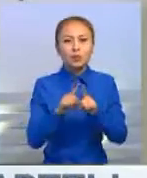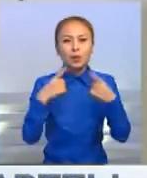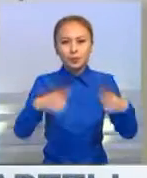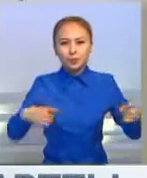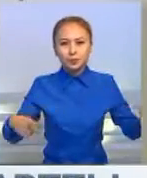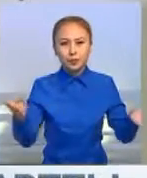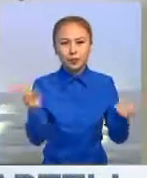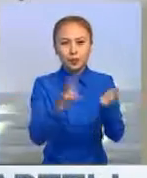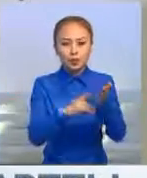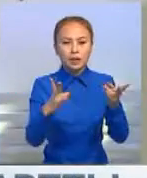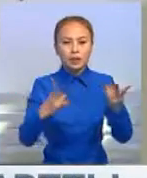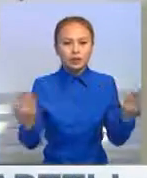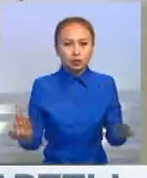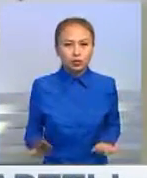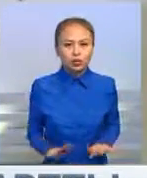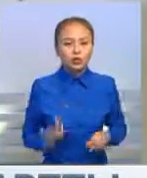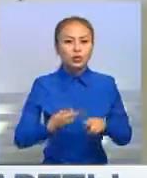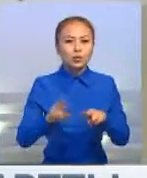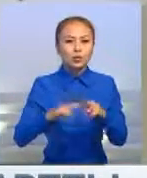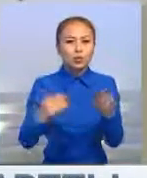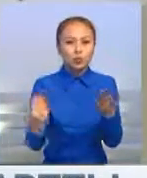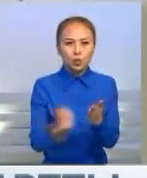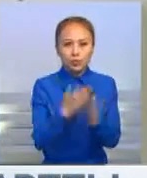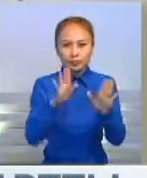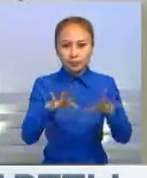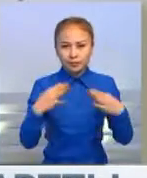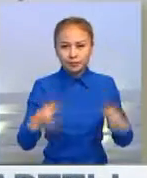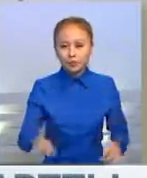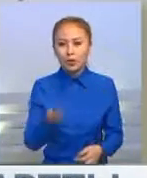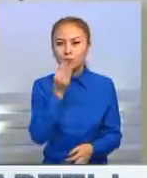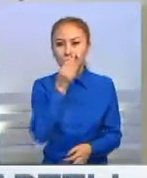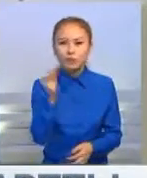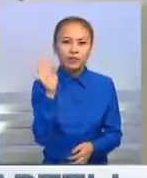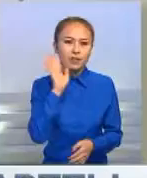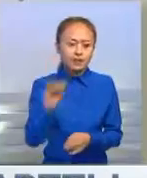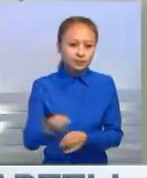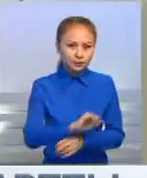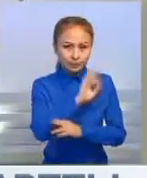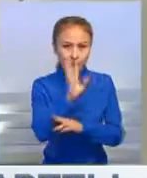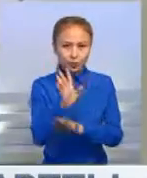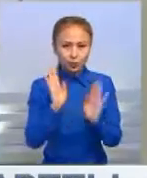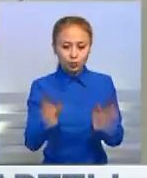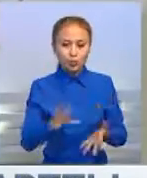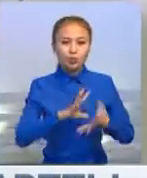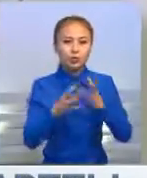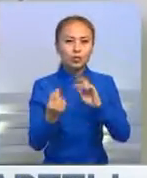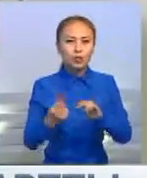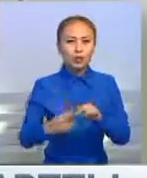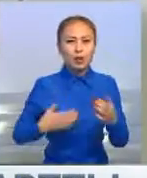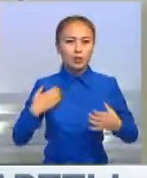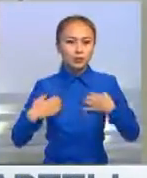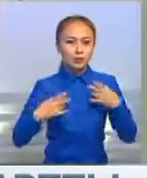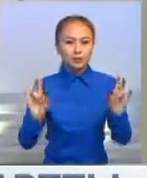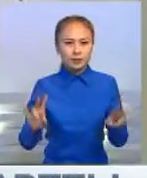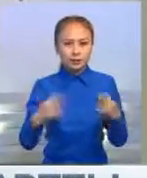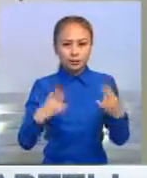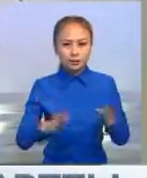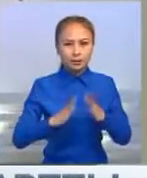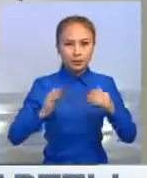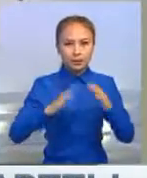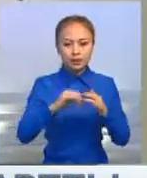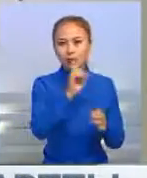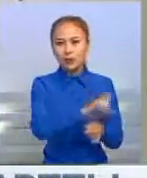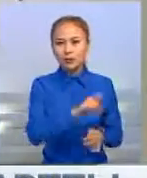керек. Олар жаңа орында азық түлік және сумен қамтамасыз етіледі. Қауіпсіздік үшін де алаңдамасы болады. Лагердегі азаматтар бұл